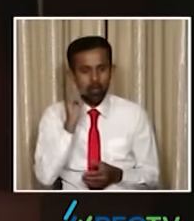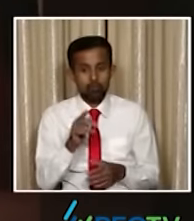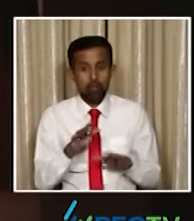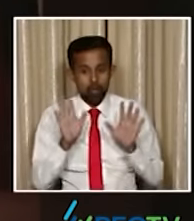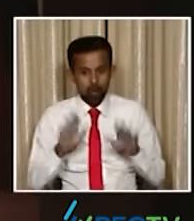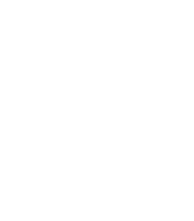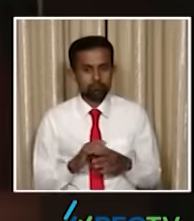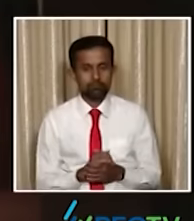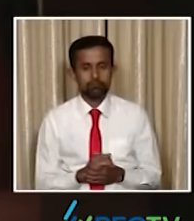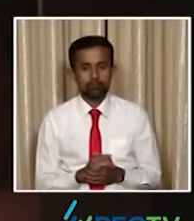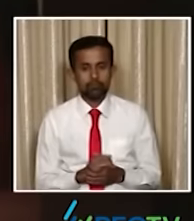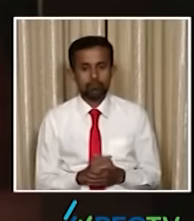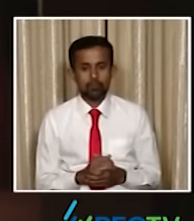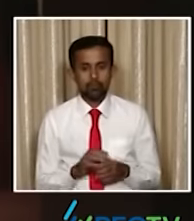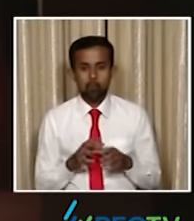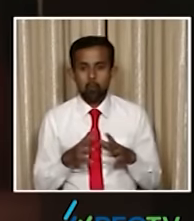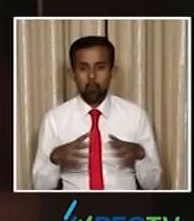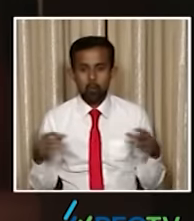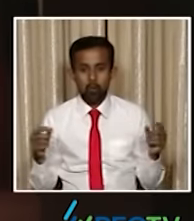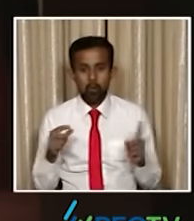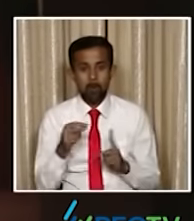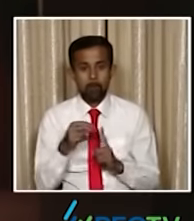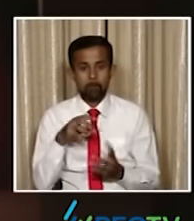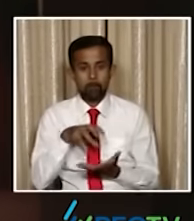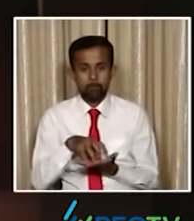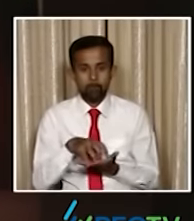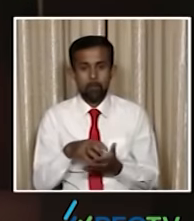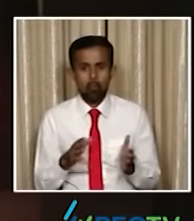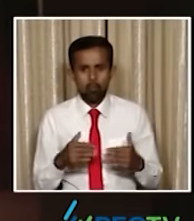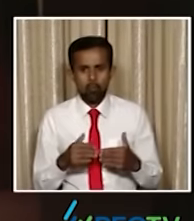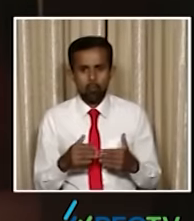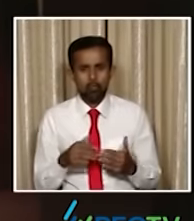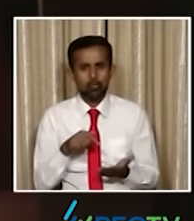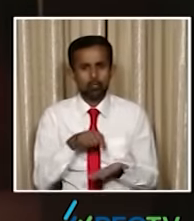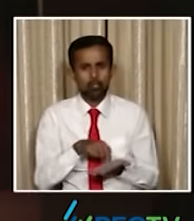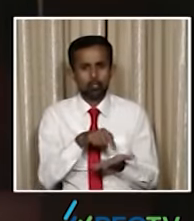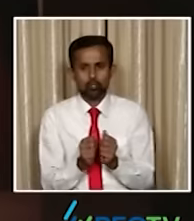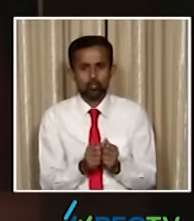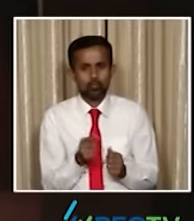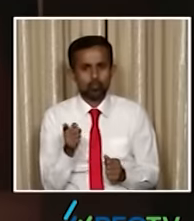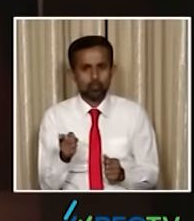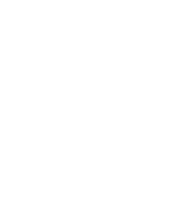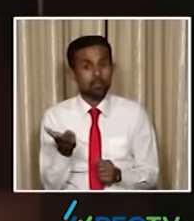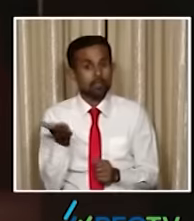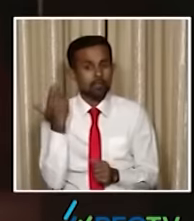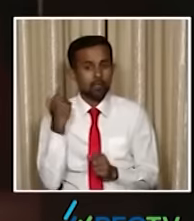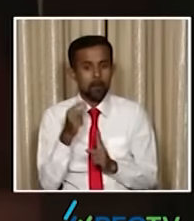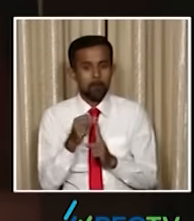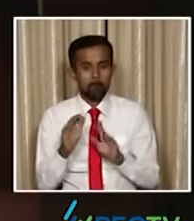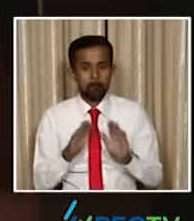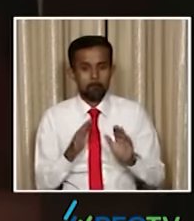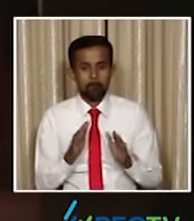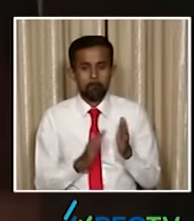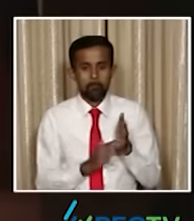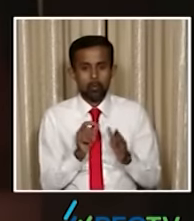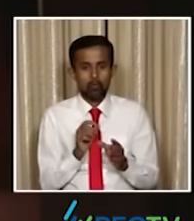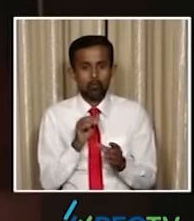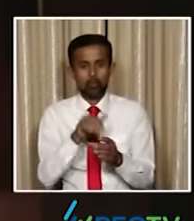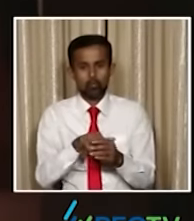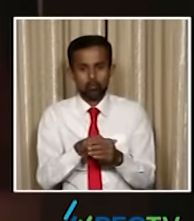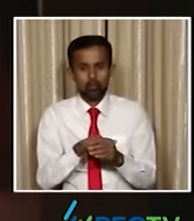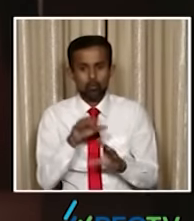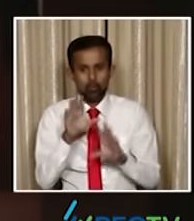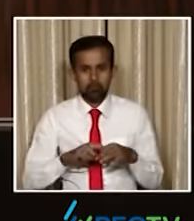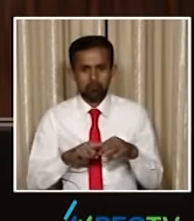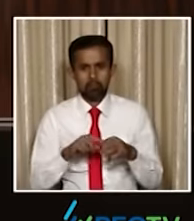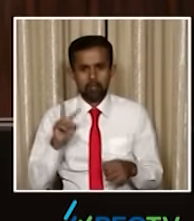අවසාන ප්‍රශ්න හැටියට විසුරුව ඇති පළාත් පාලන ආයතනයන්හි තවමත් ඇතැම් ස්ථානවල කටයුතු සඳහා හිටපු පළාත් පාලන සභිකයන් සහභාගී වන බවට